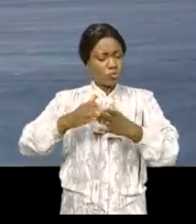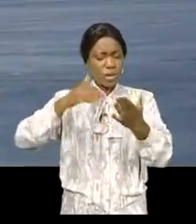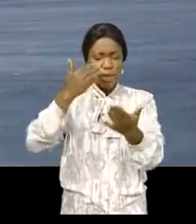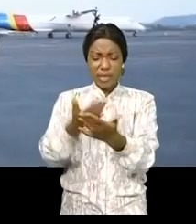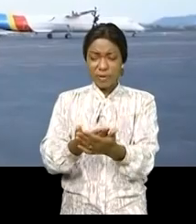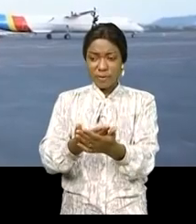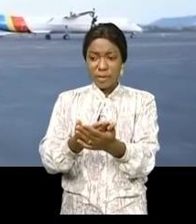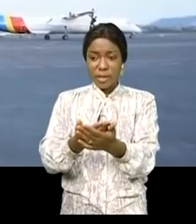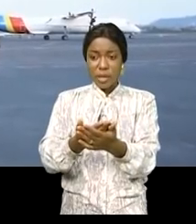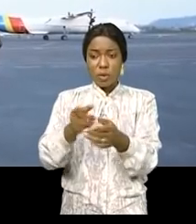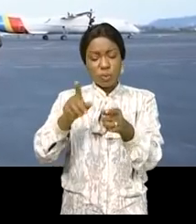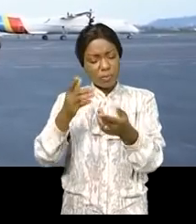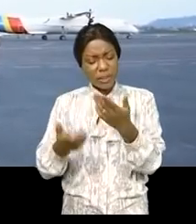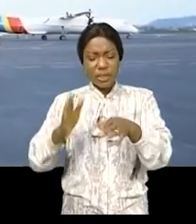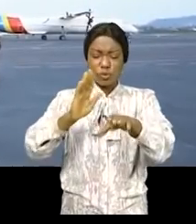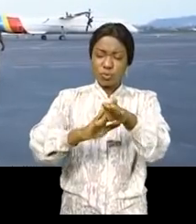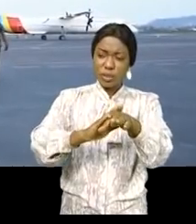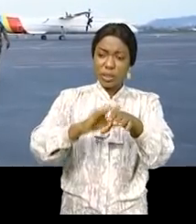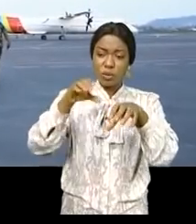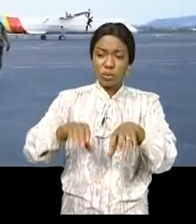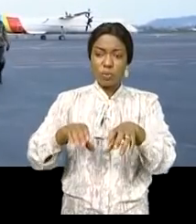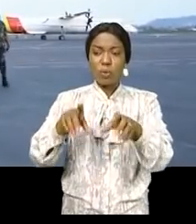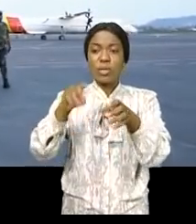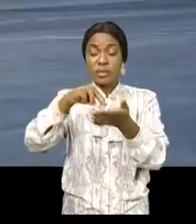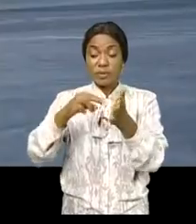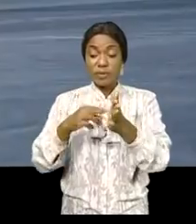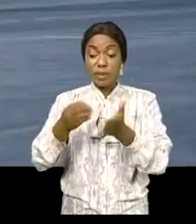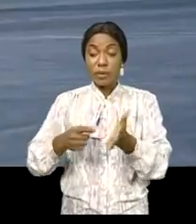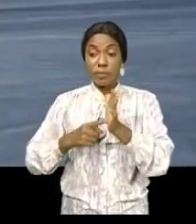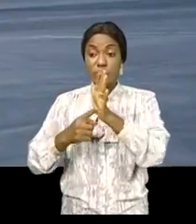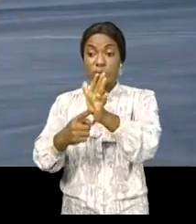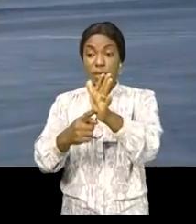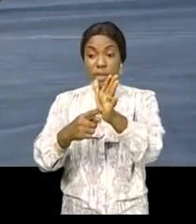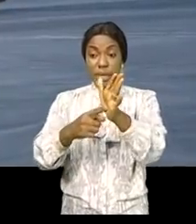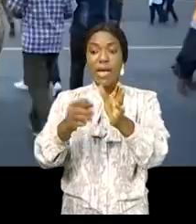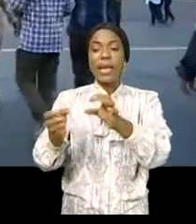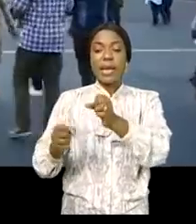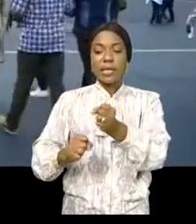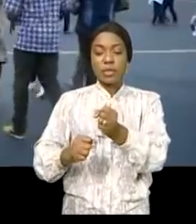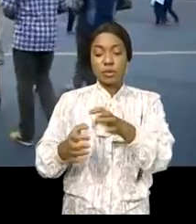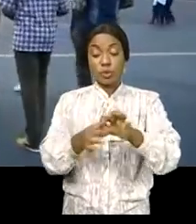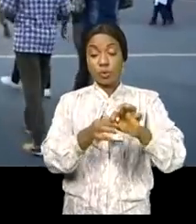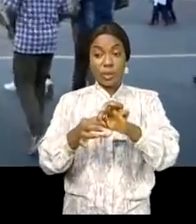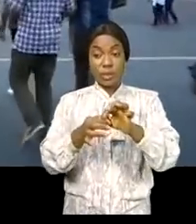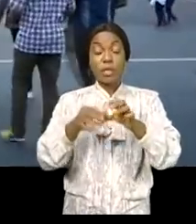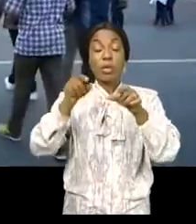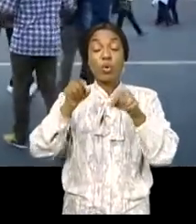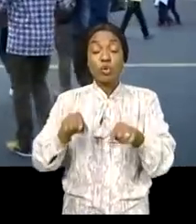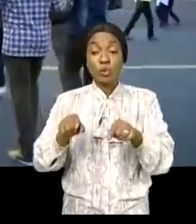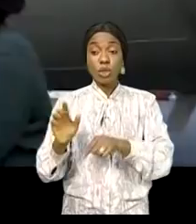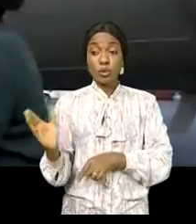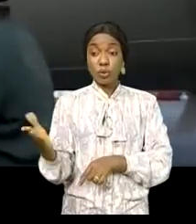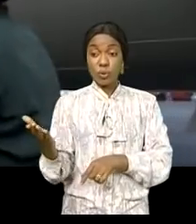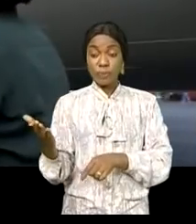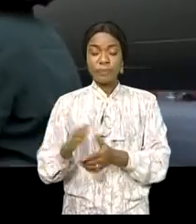l'autre. C'est pour exprimer sa solidarité au peuple congolais que le président Denis Sassou Nguesso a dépêché ce dimanche à Goma son